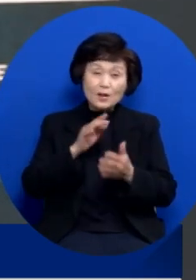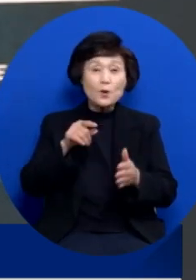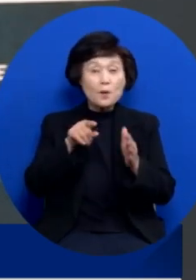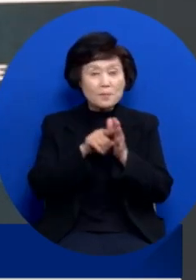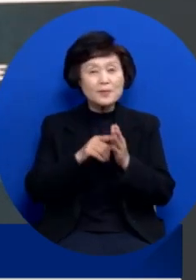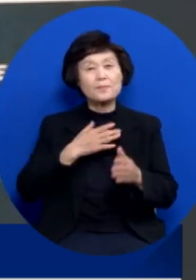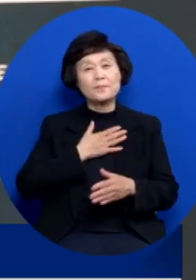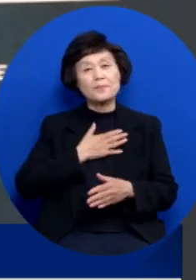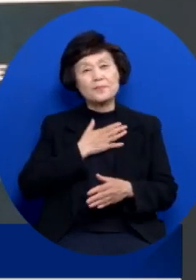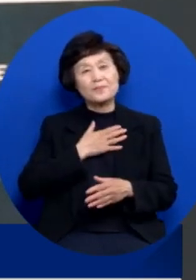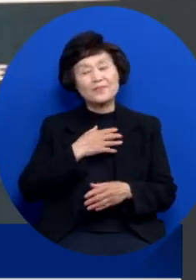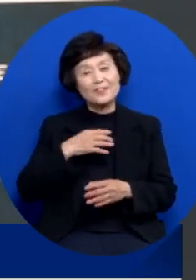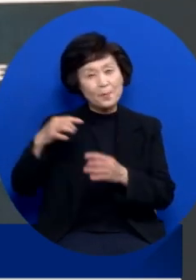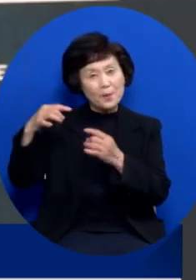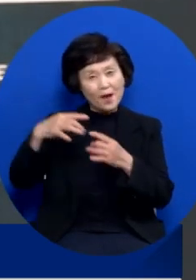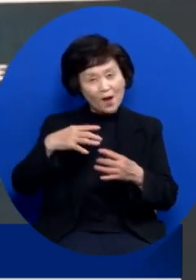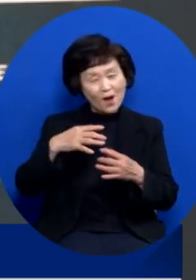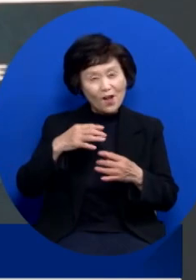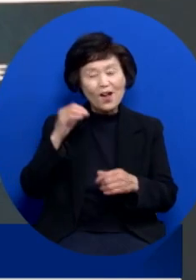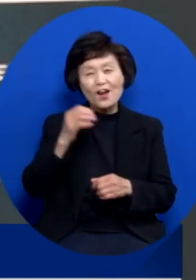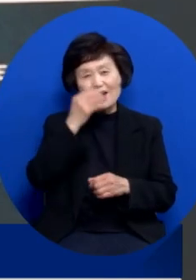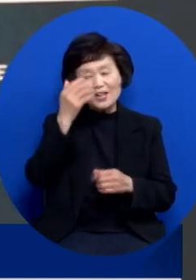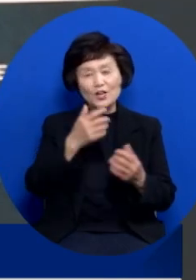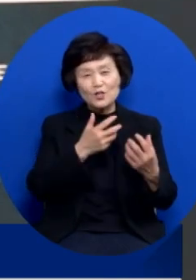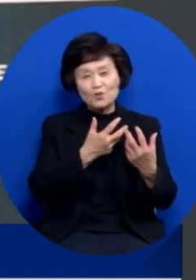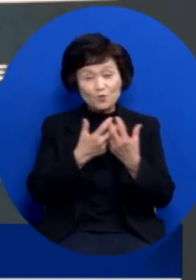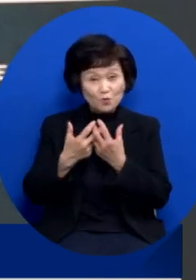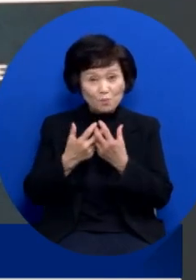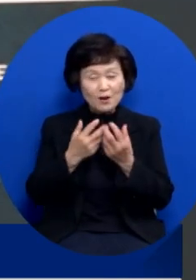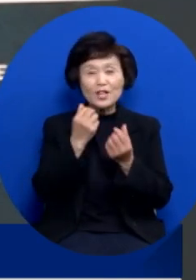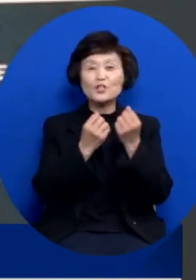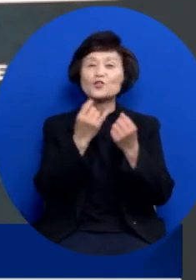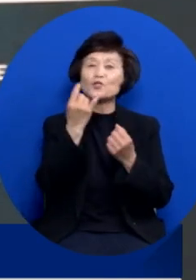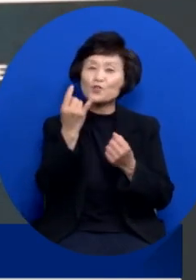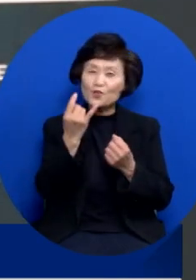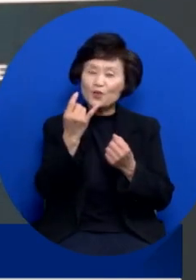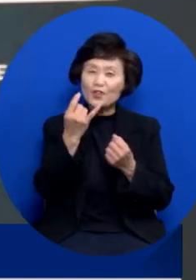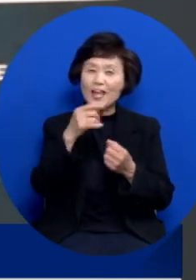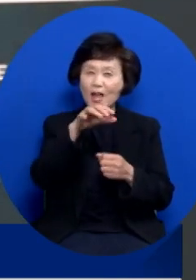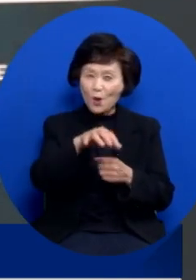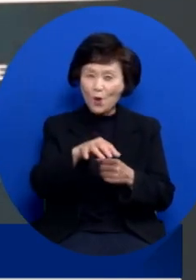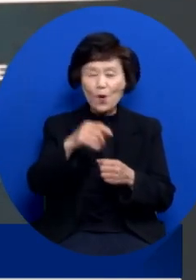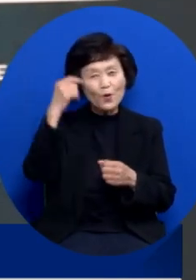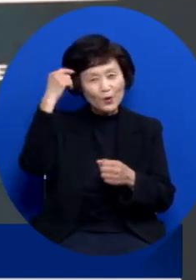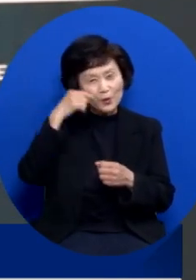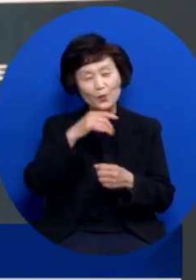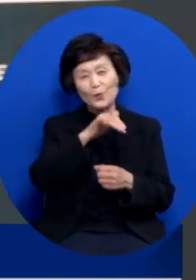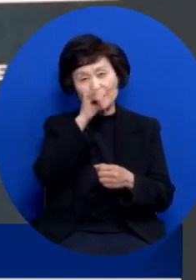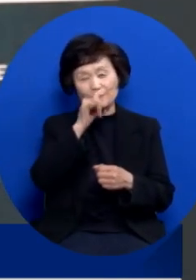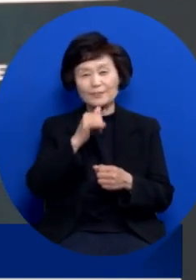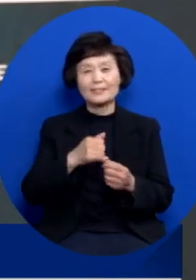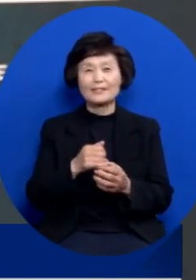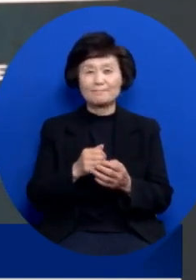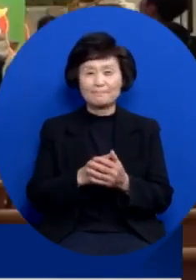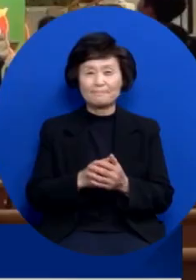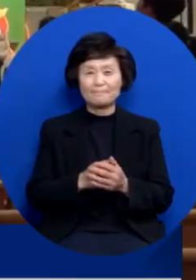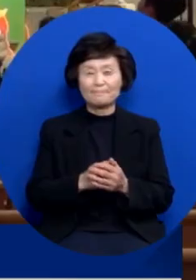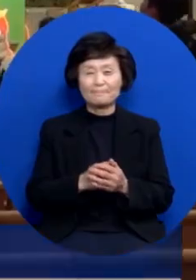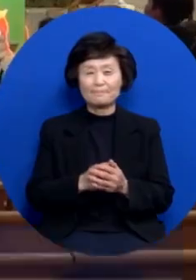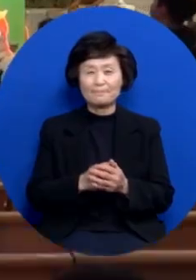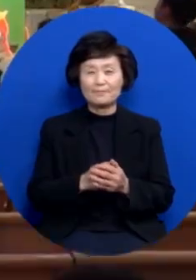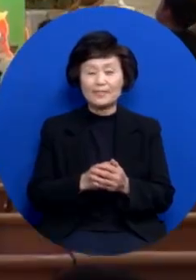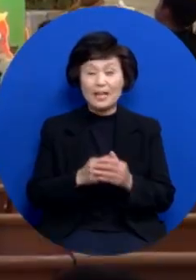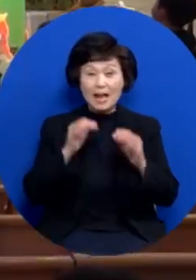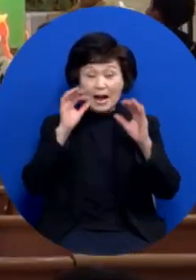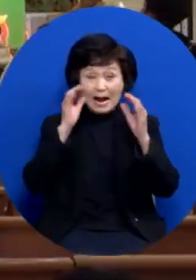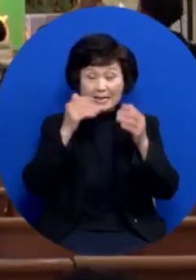감정을 느껴서 정말 성령 충만한 수련회를 느꼈습니다. 기쁜 감정을 느꼈습니다.